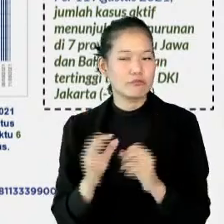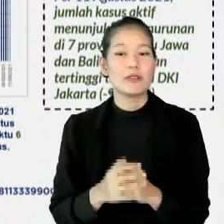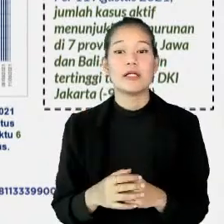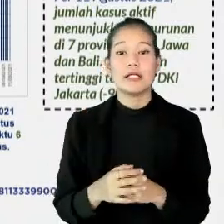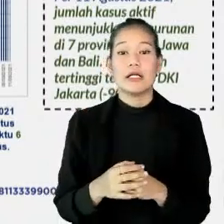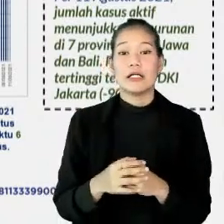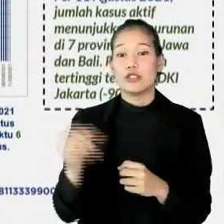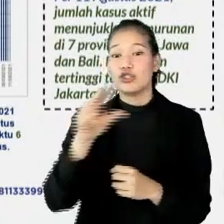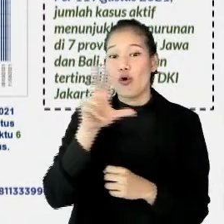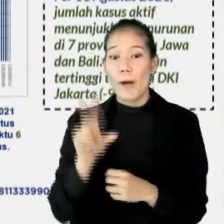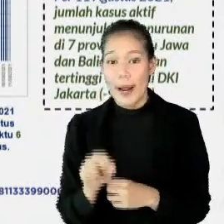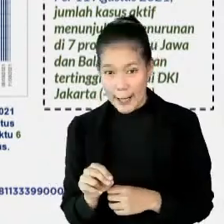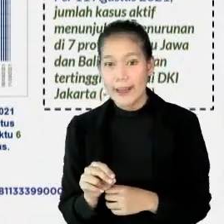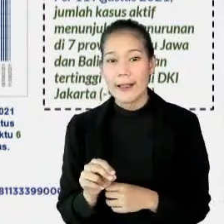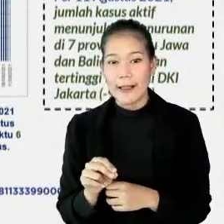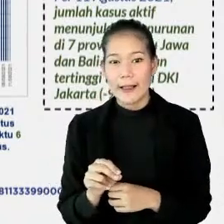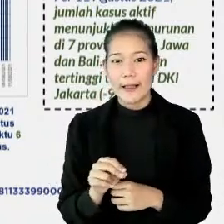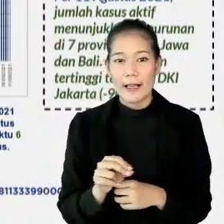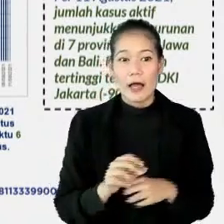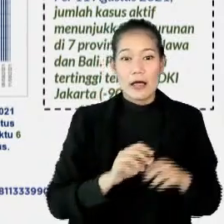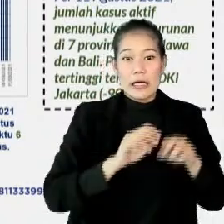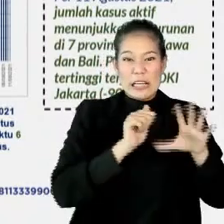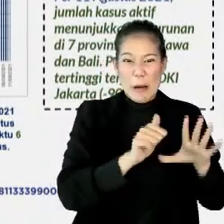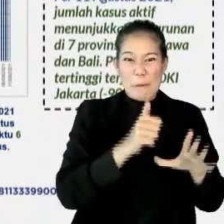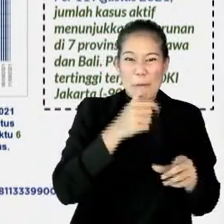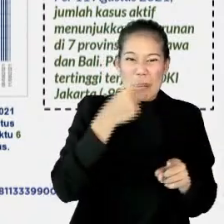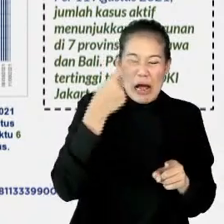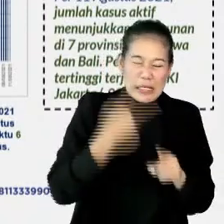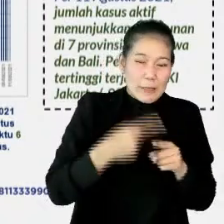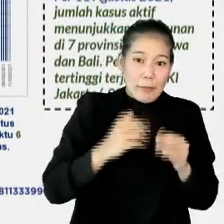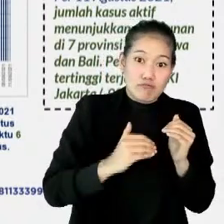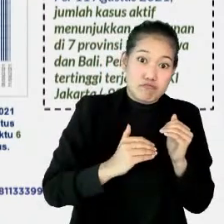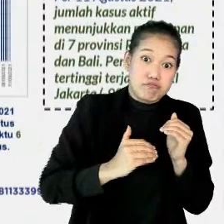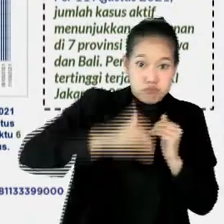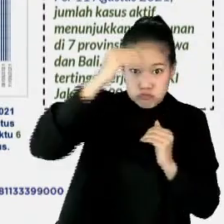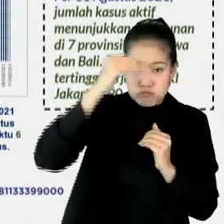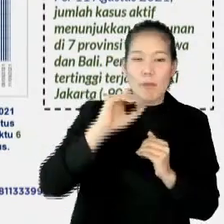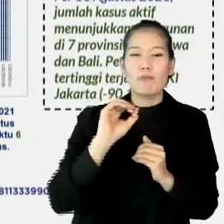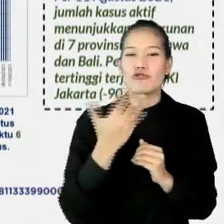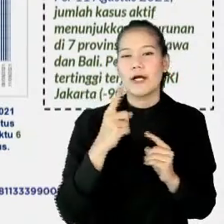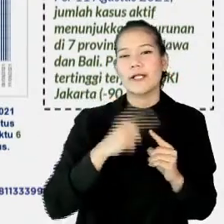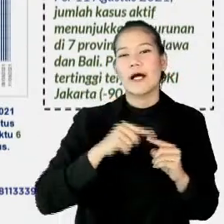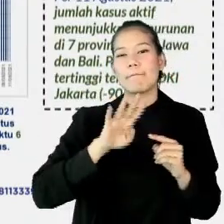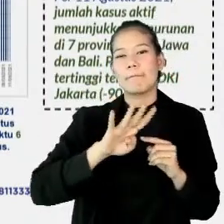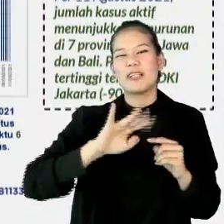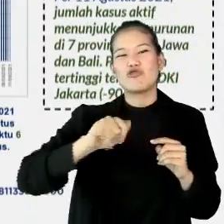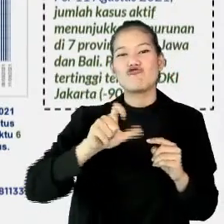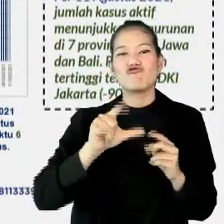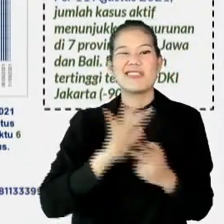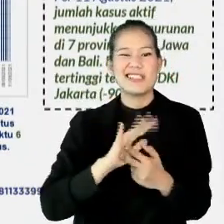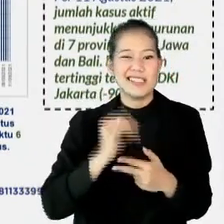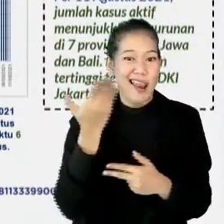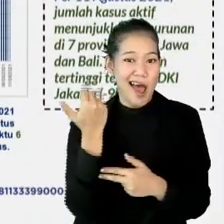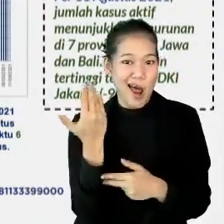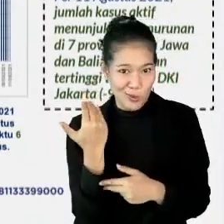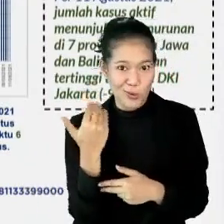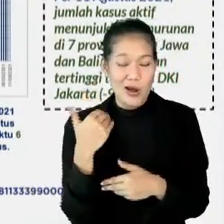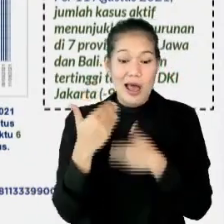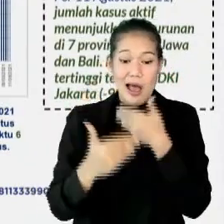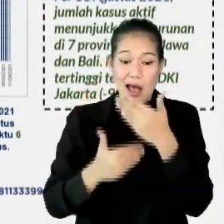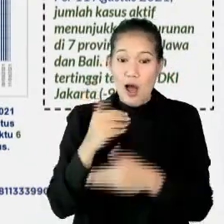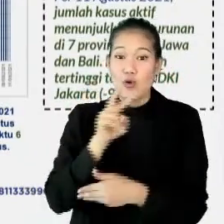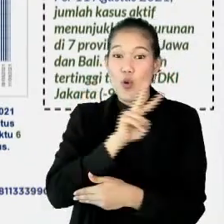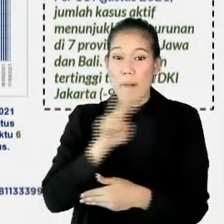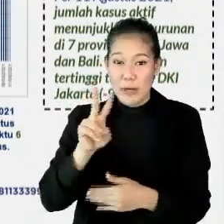Jawa Barat ini juga kenaikannya lebih dari 6 kali lipat, sampai puncaknya tanggal 4 Juni. Kemudian dalam kurun waktu